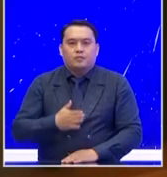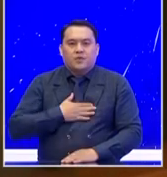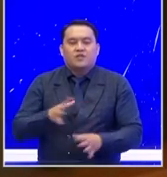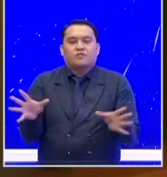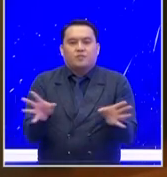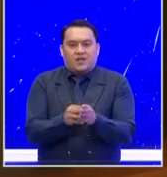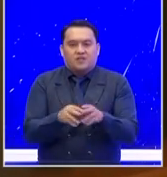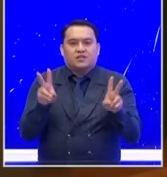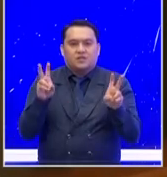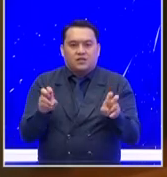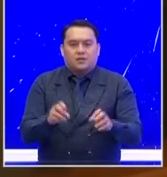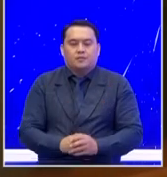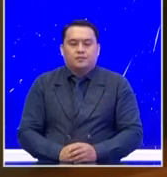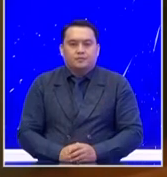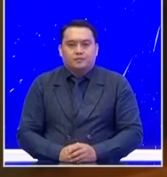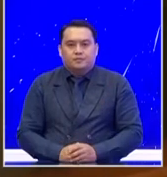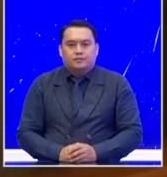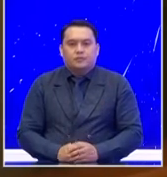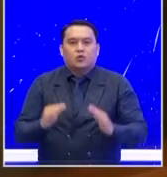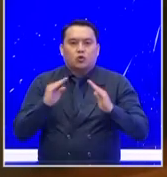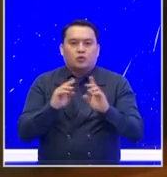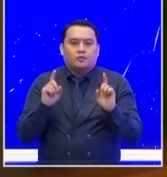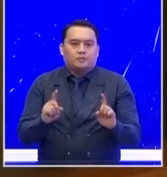Безбергемес, Алга Казахстан, UIDBOL.